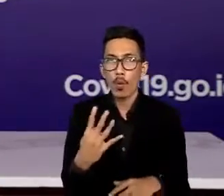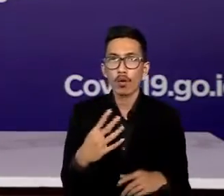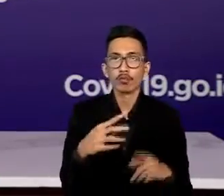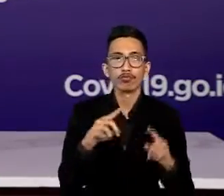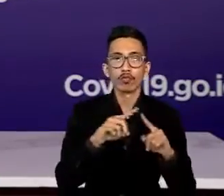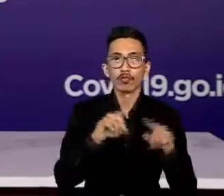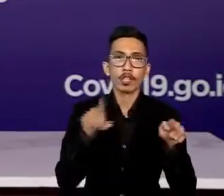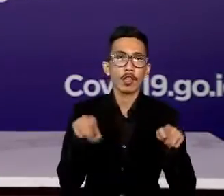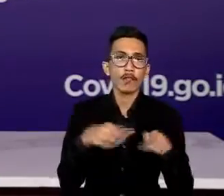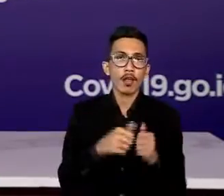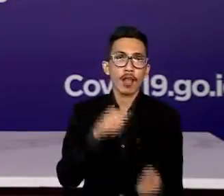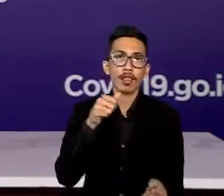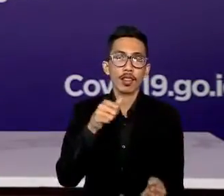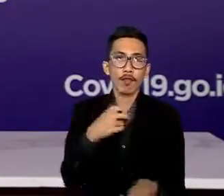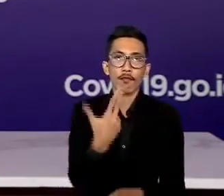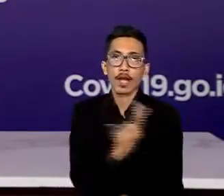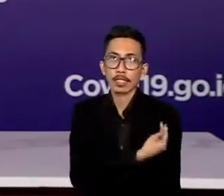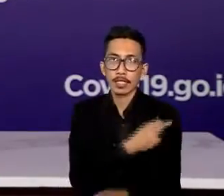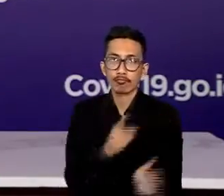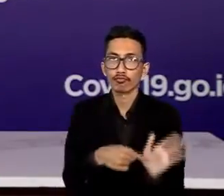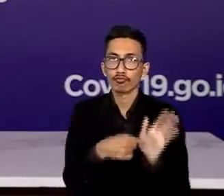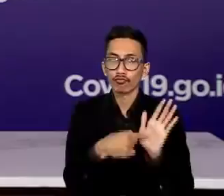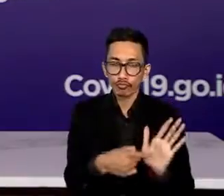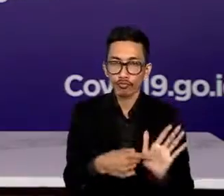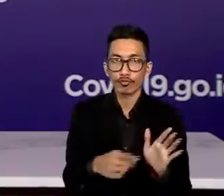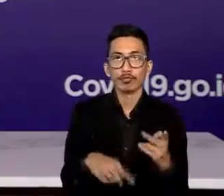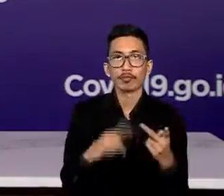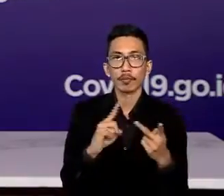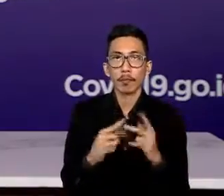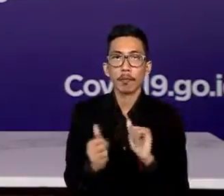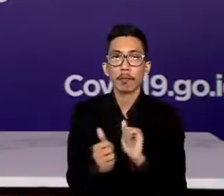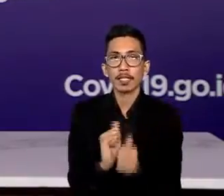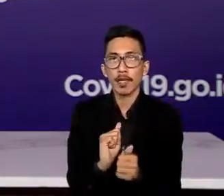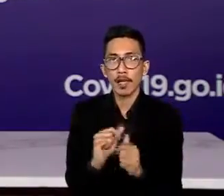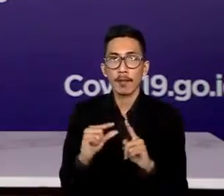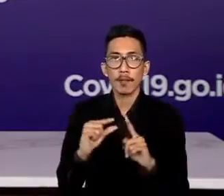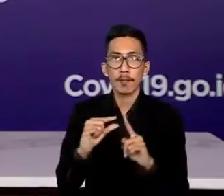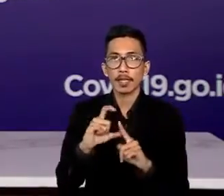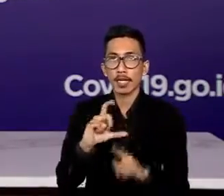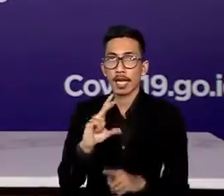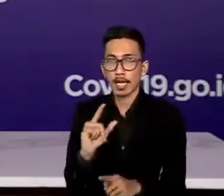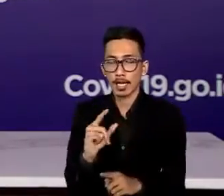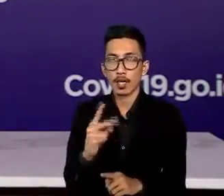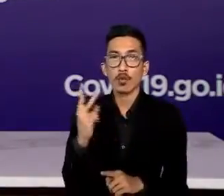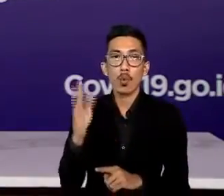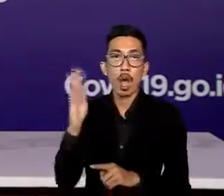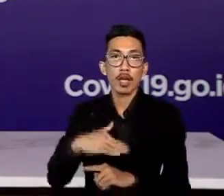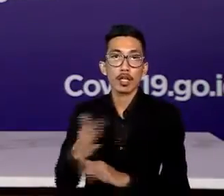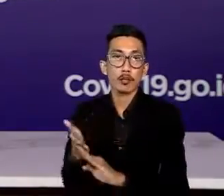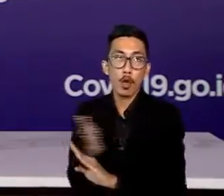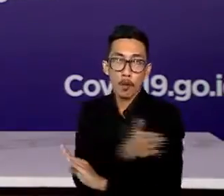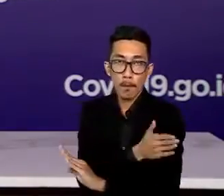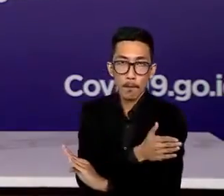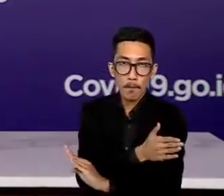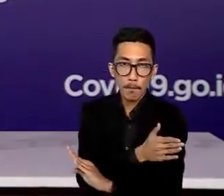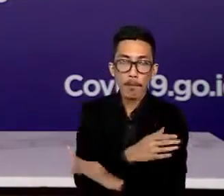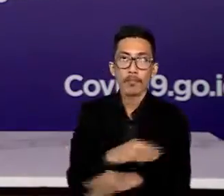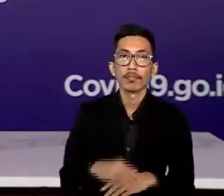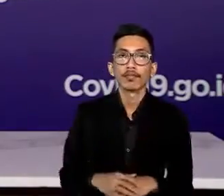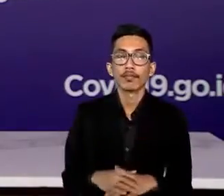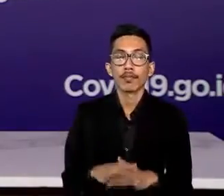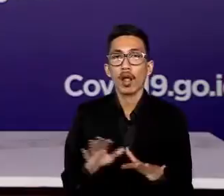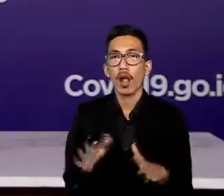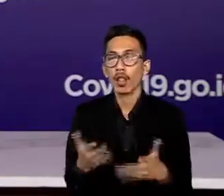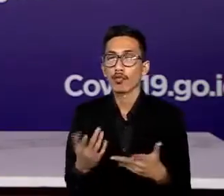sertifikat vaksin hasil tes negatif PCR maksimum dua kali 24jam atau hasil negatif